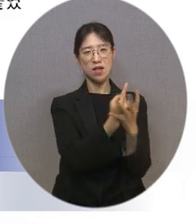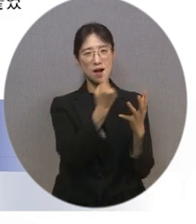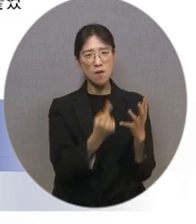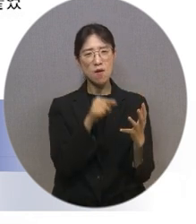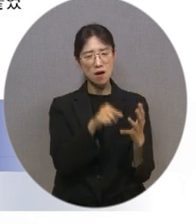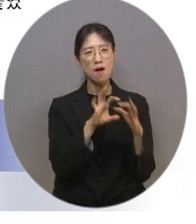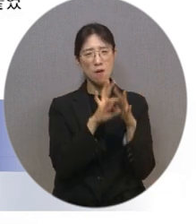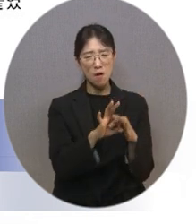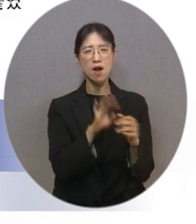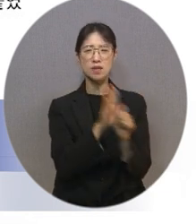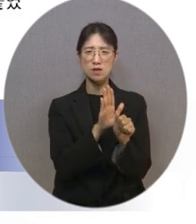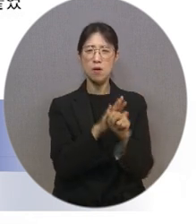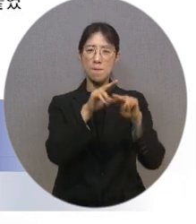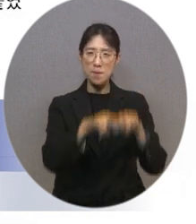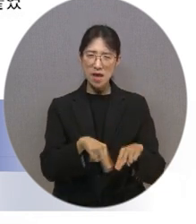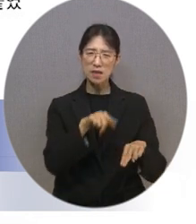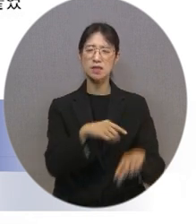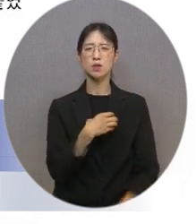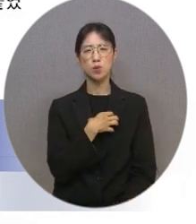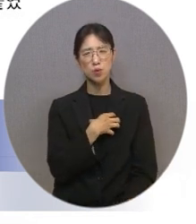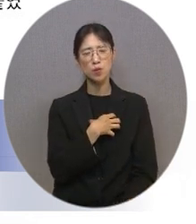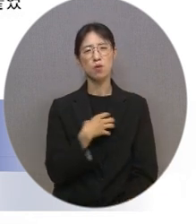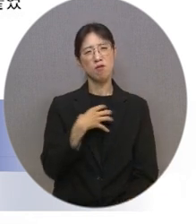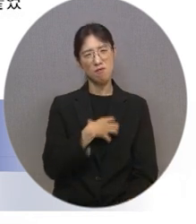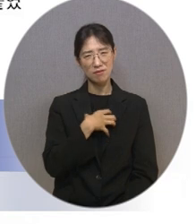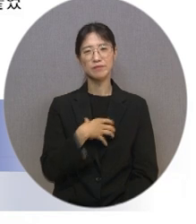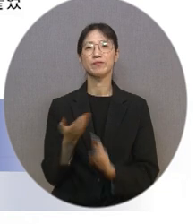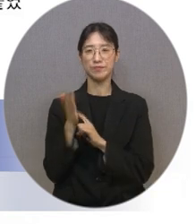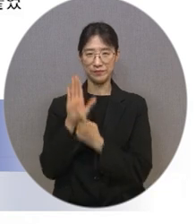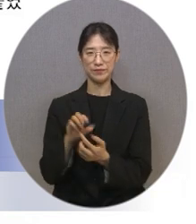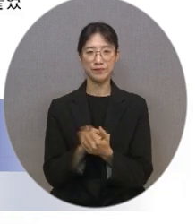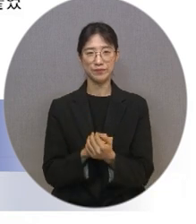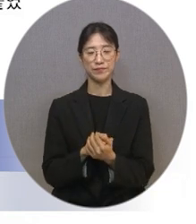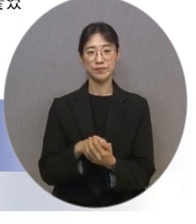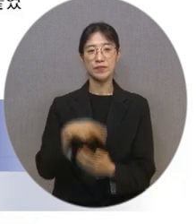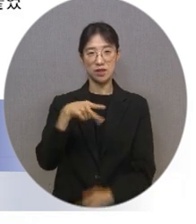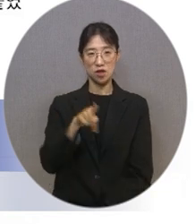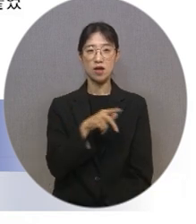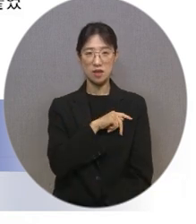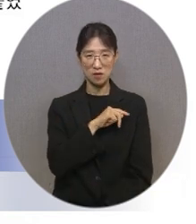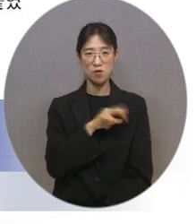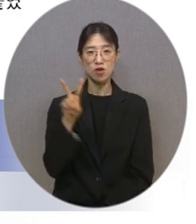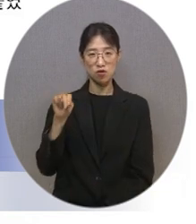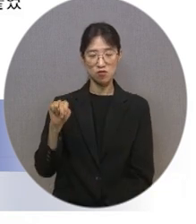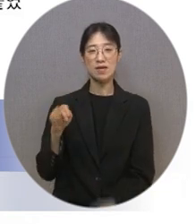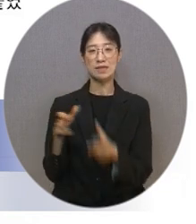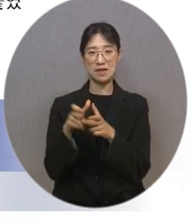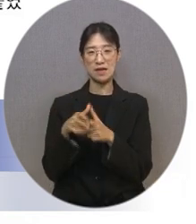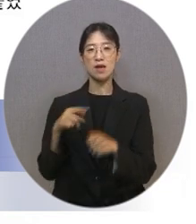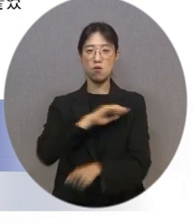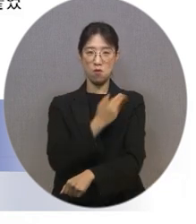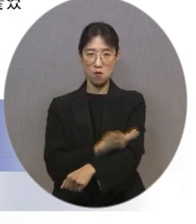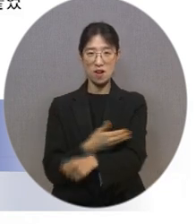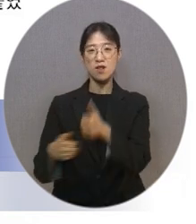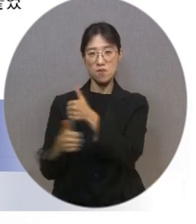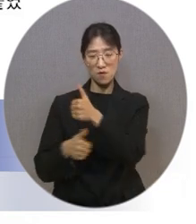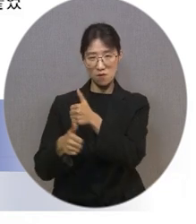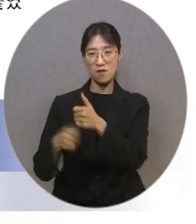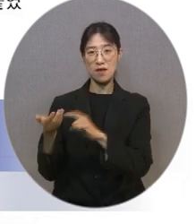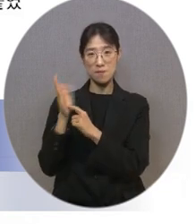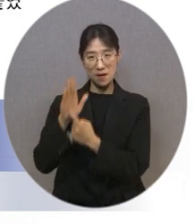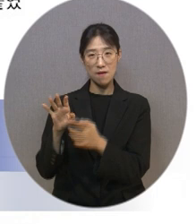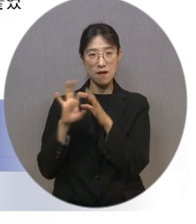대한 우려를 담고 있습니다 서희원은 기자 회견에서 UN 장애인 권리 위원회 성명에 관해